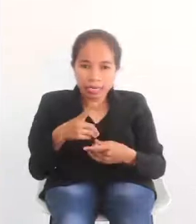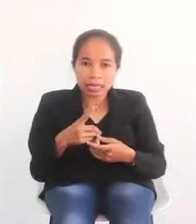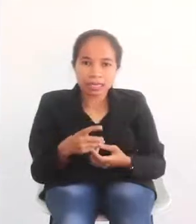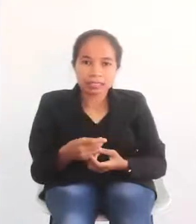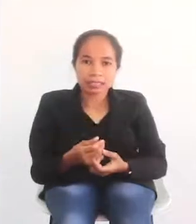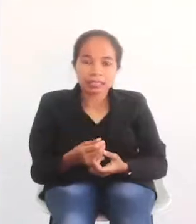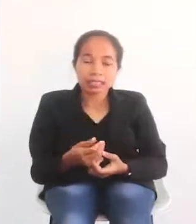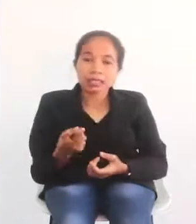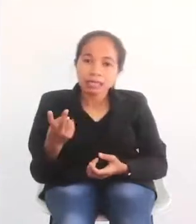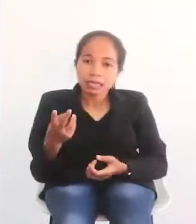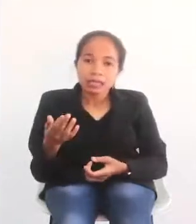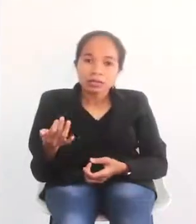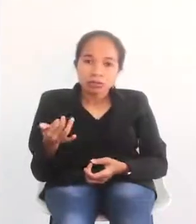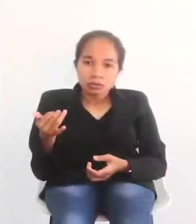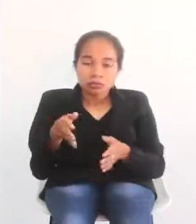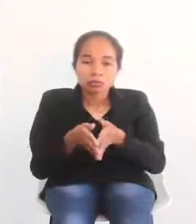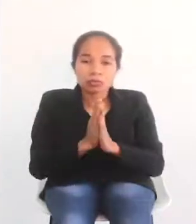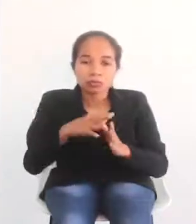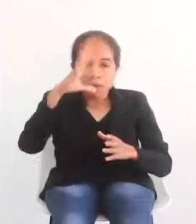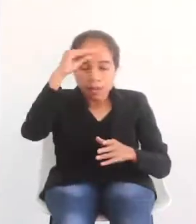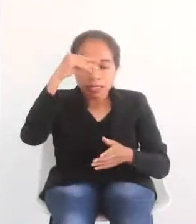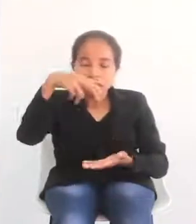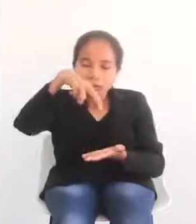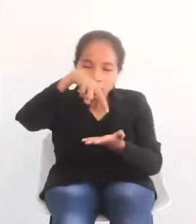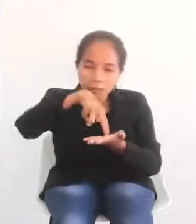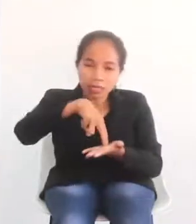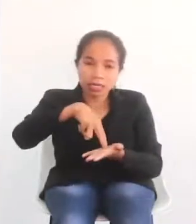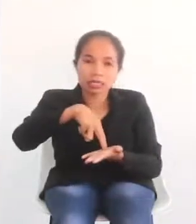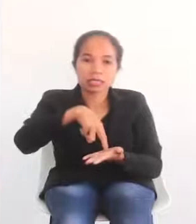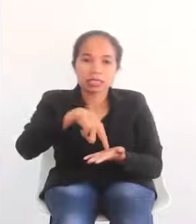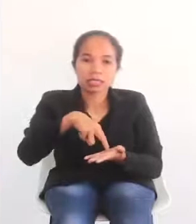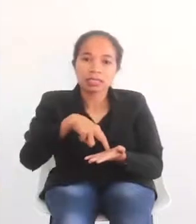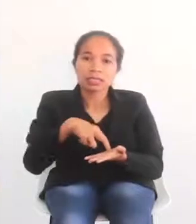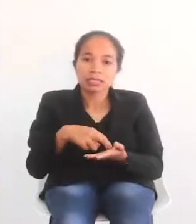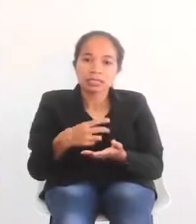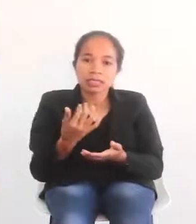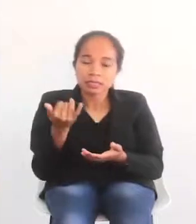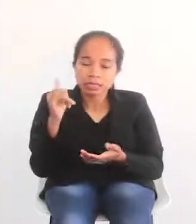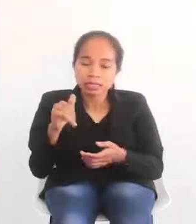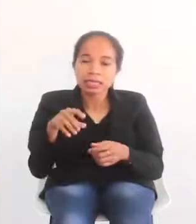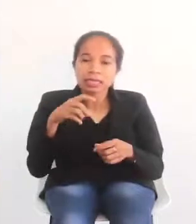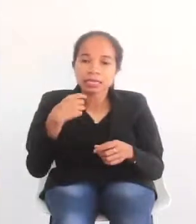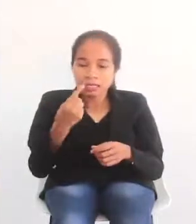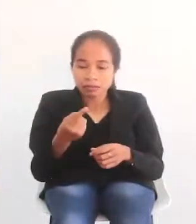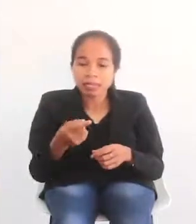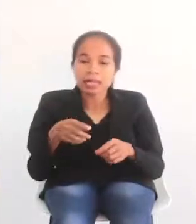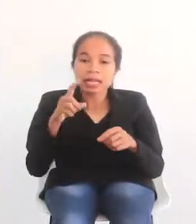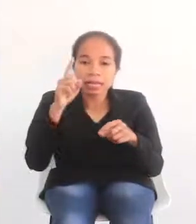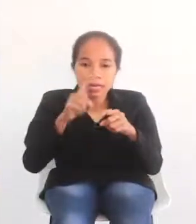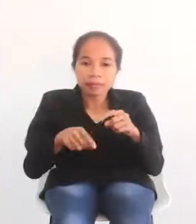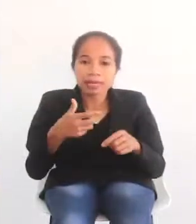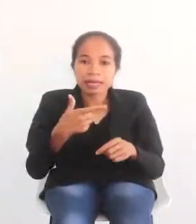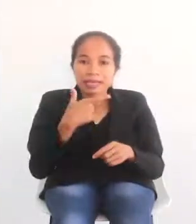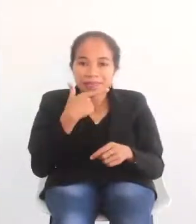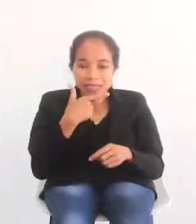Sira husu ba Antoninu atu hamrik no esforsu an. Sira dehan bania labele hamnasa. Sira labele